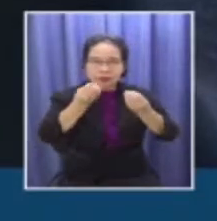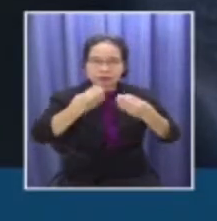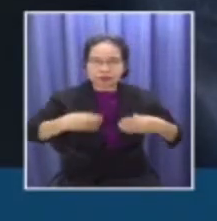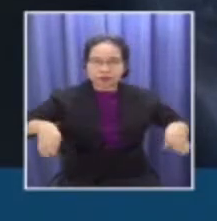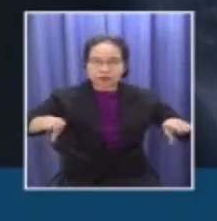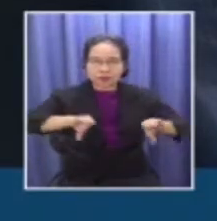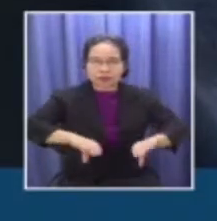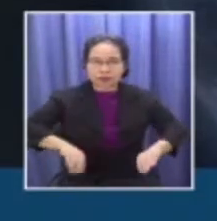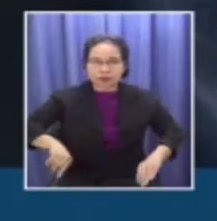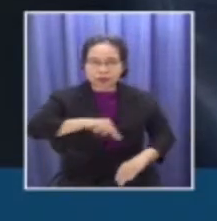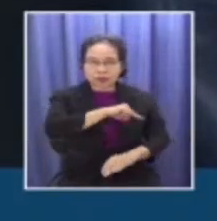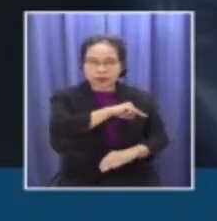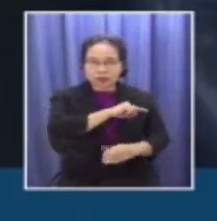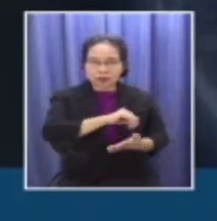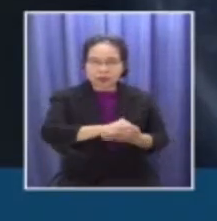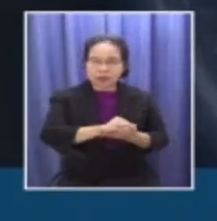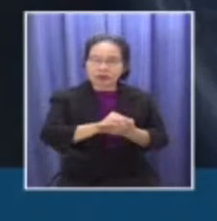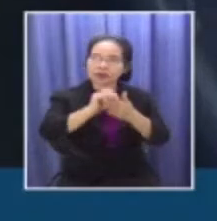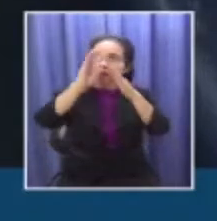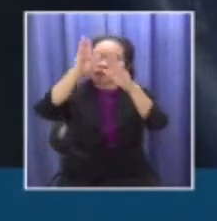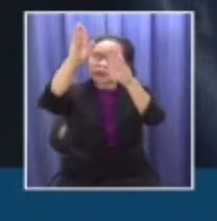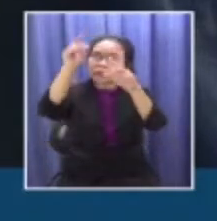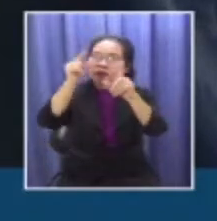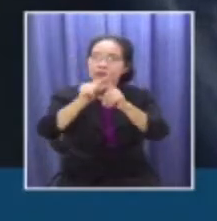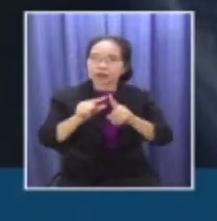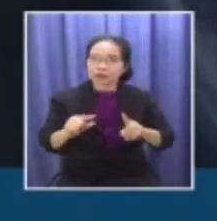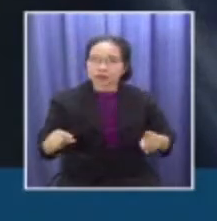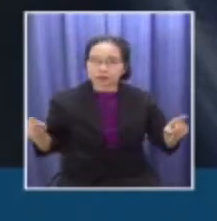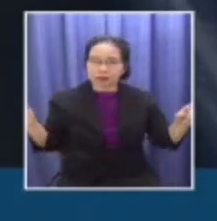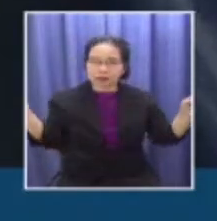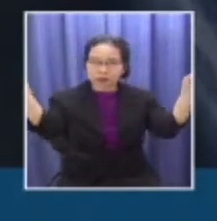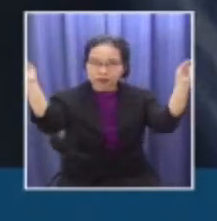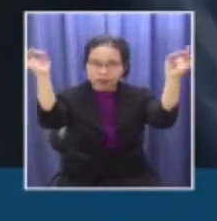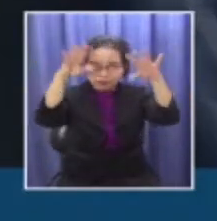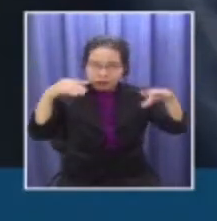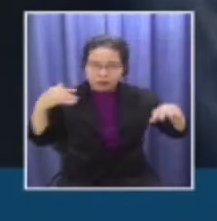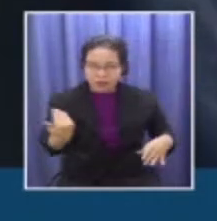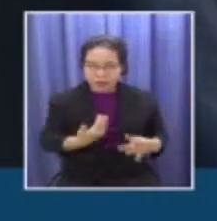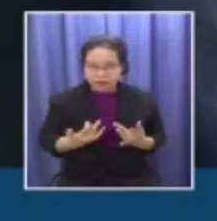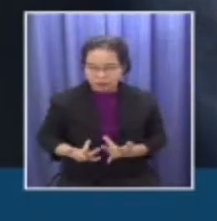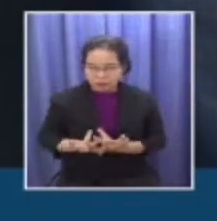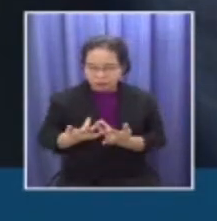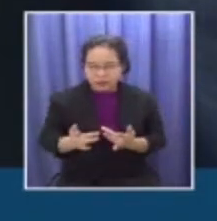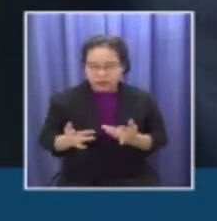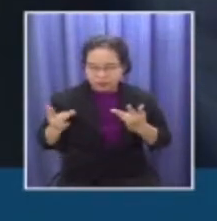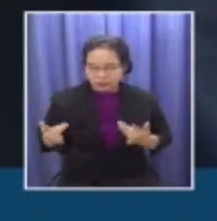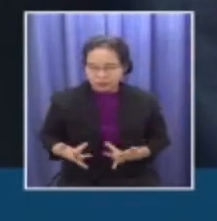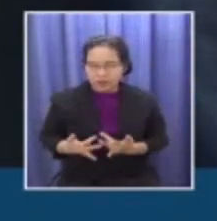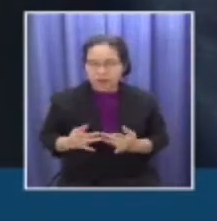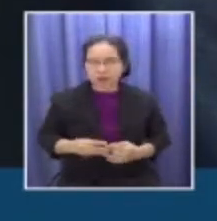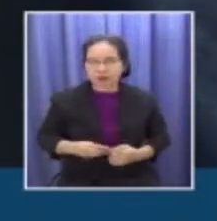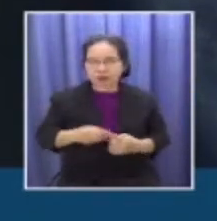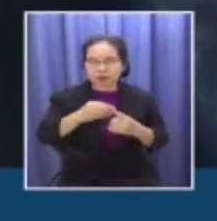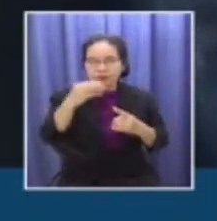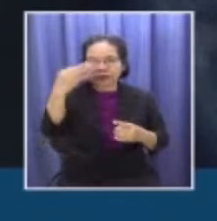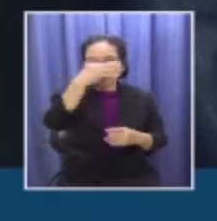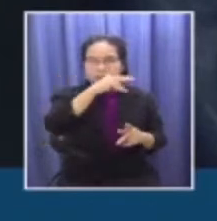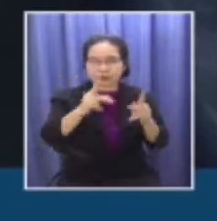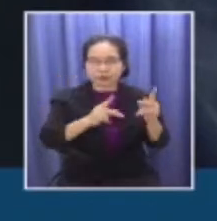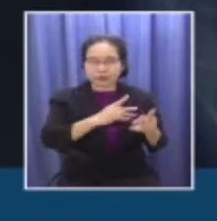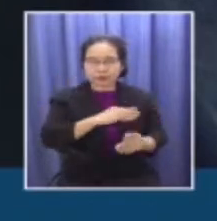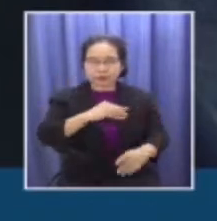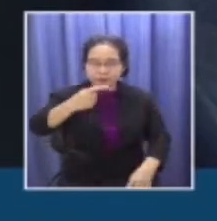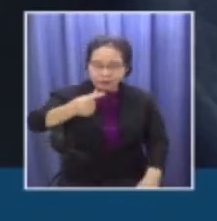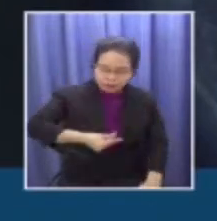nsɛm asie yɛn akoma mu. Ɛsrɛ wo sɛ kae yɛn adɔfoɔ na yɛabusua